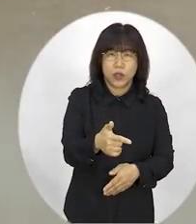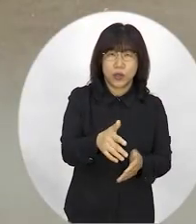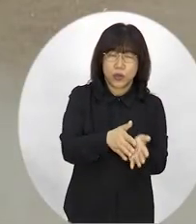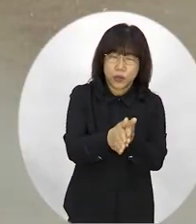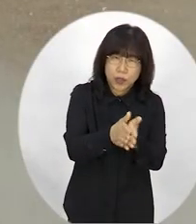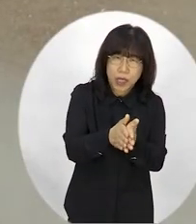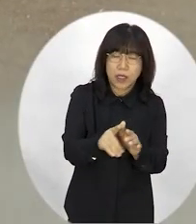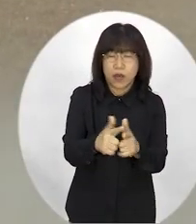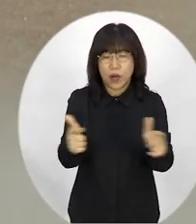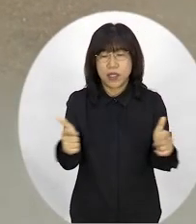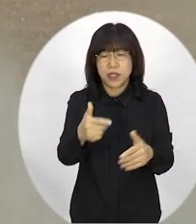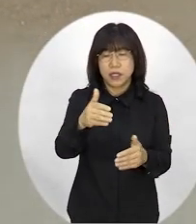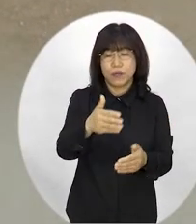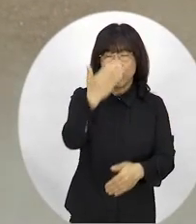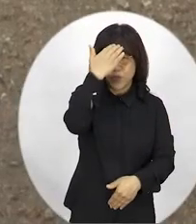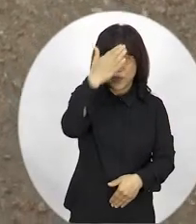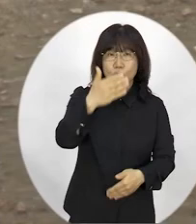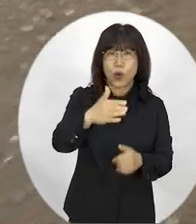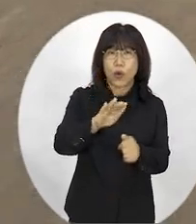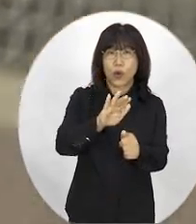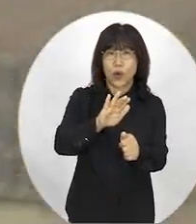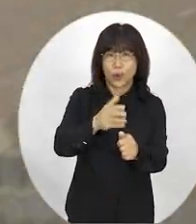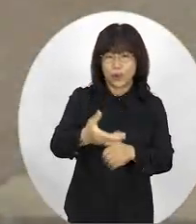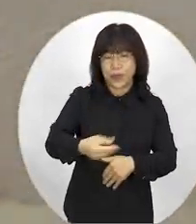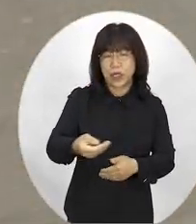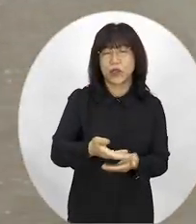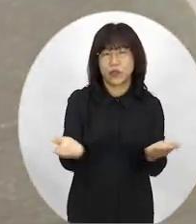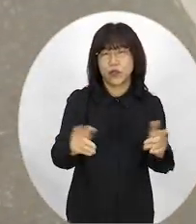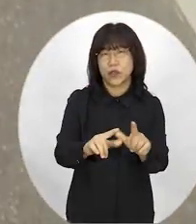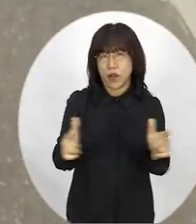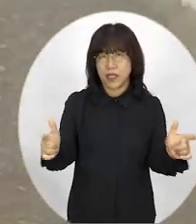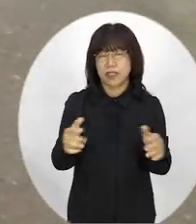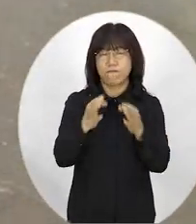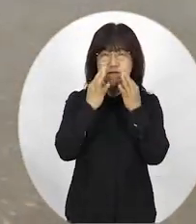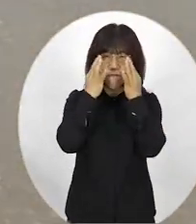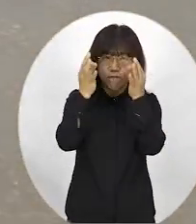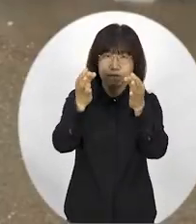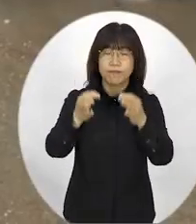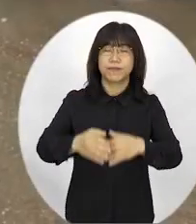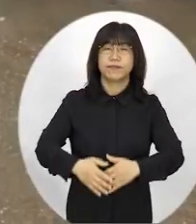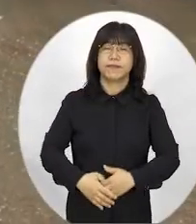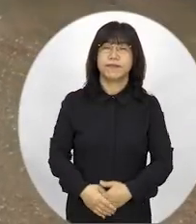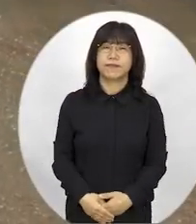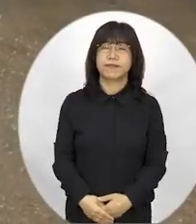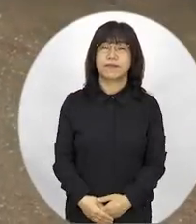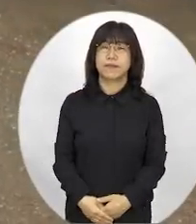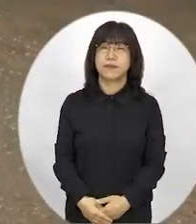서비스도 실시하는 등 여름철 해충 방제를 위해 최선을 다한다는 방침입니다.